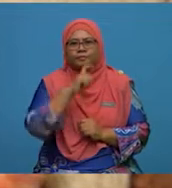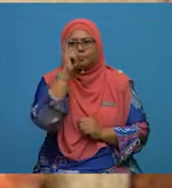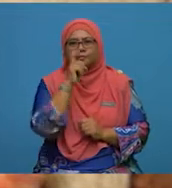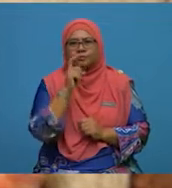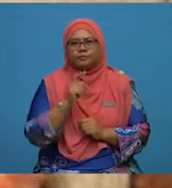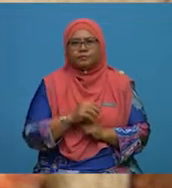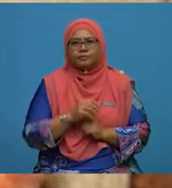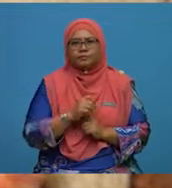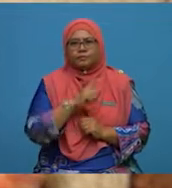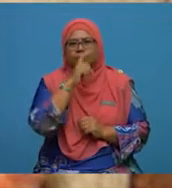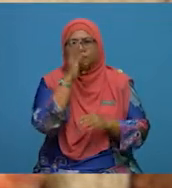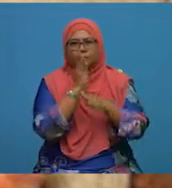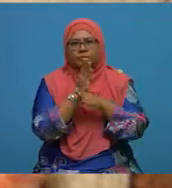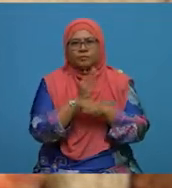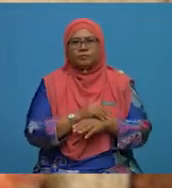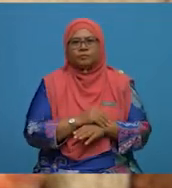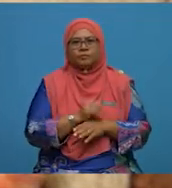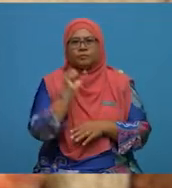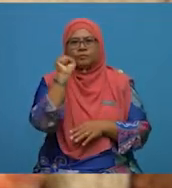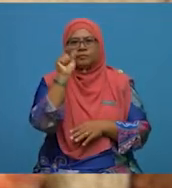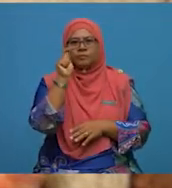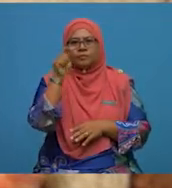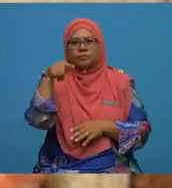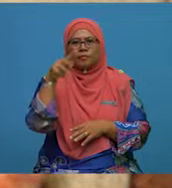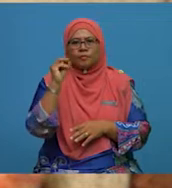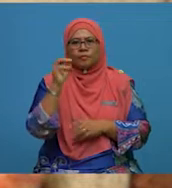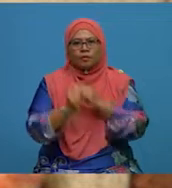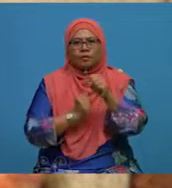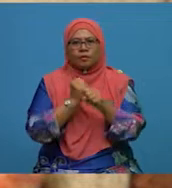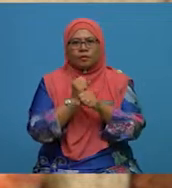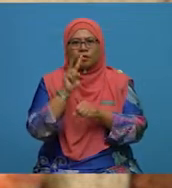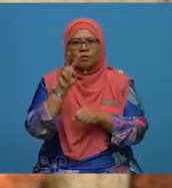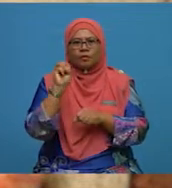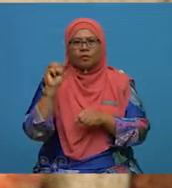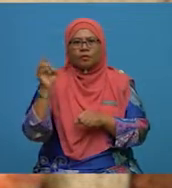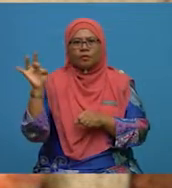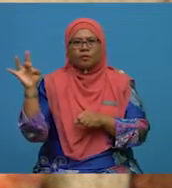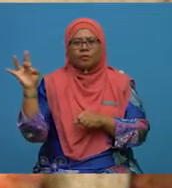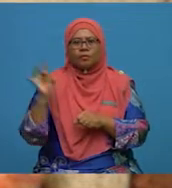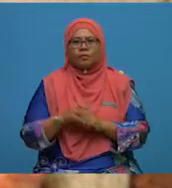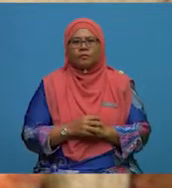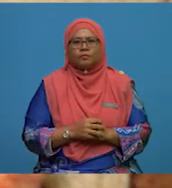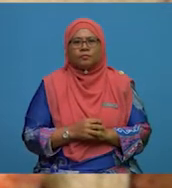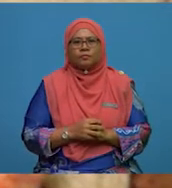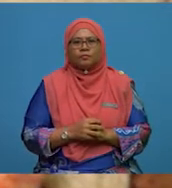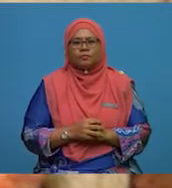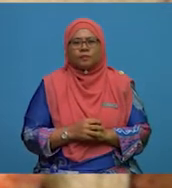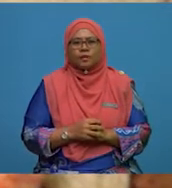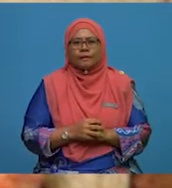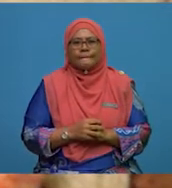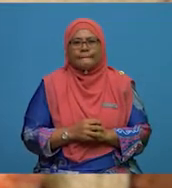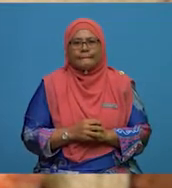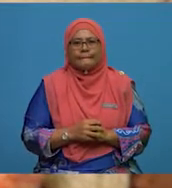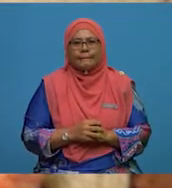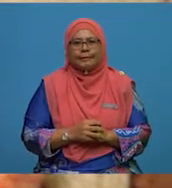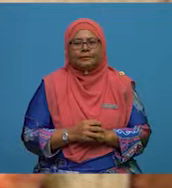Soalan ini adalah soalan sebenar STPM tahun 2018.